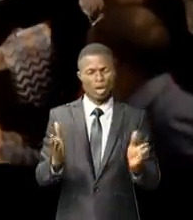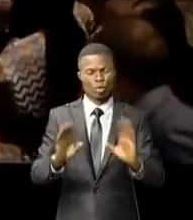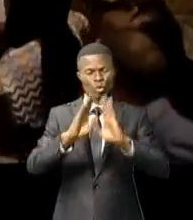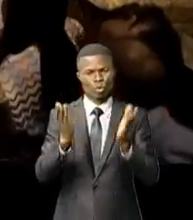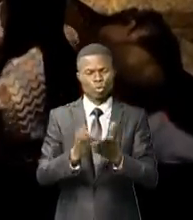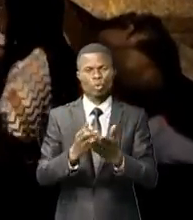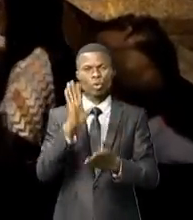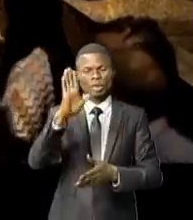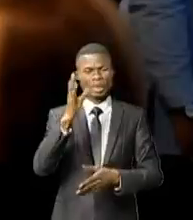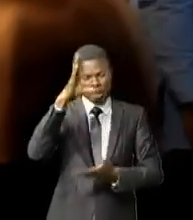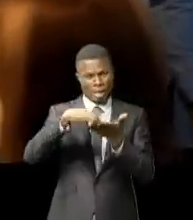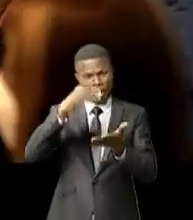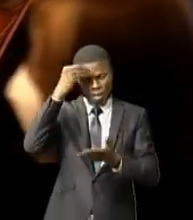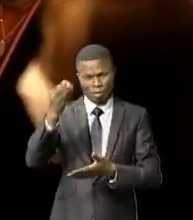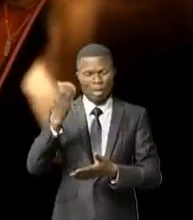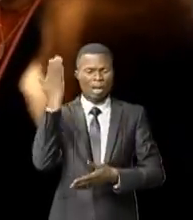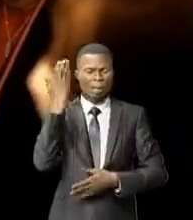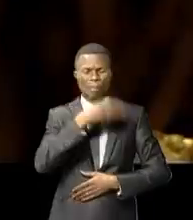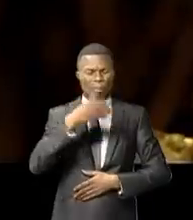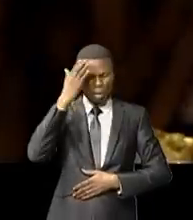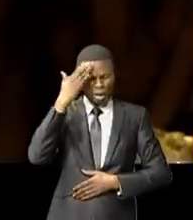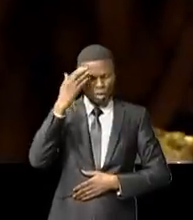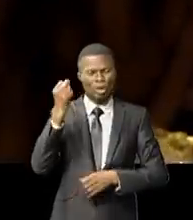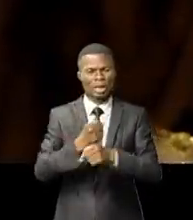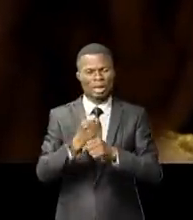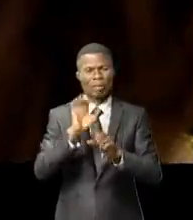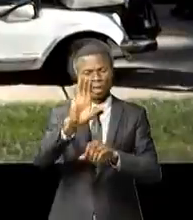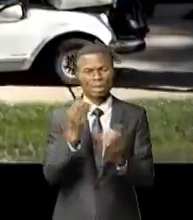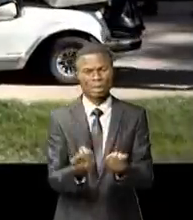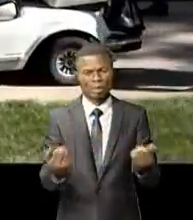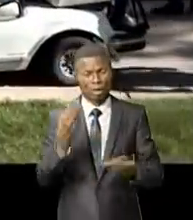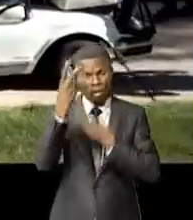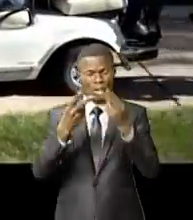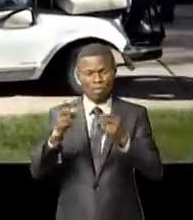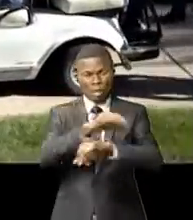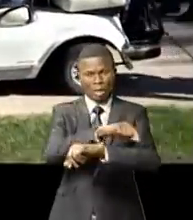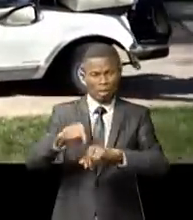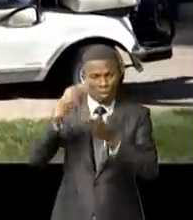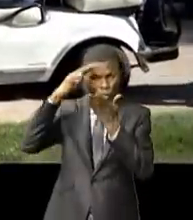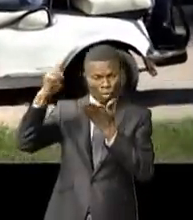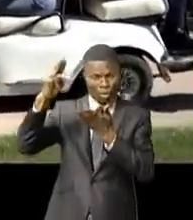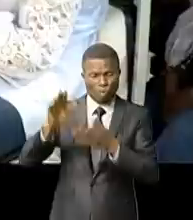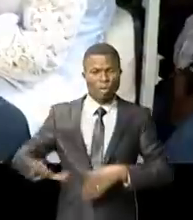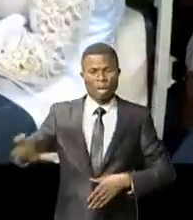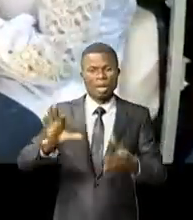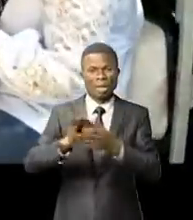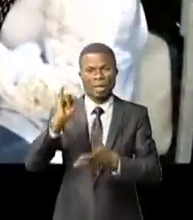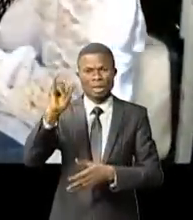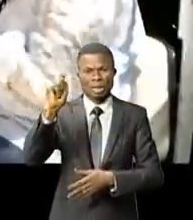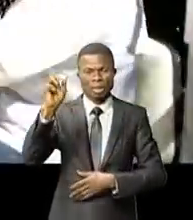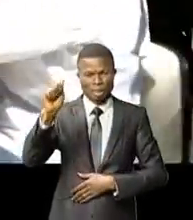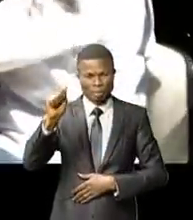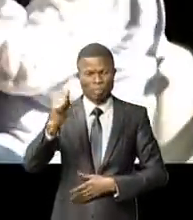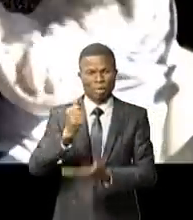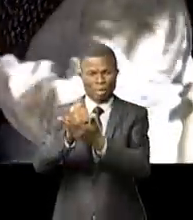l'excellence. Comme tout parent qui veut s'assurer du bien-être de ses enfants, une visite aux installations de l'Université de l'Utah a permis